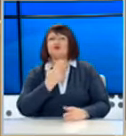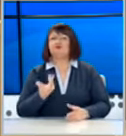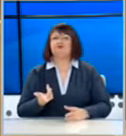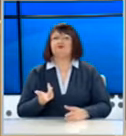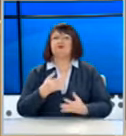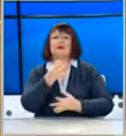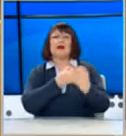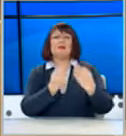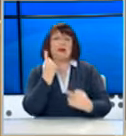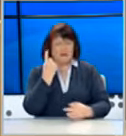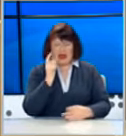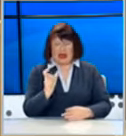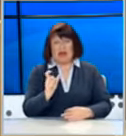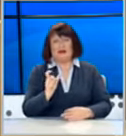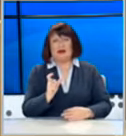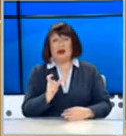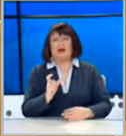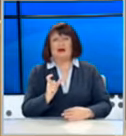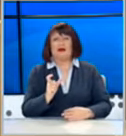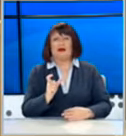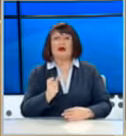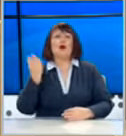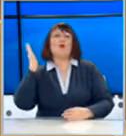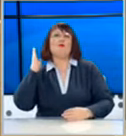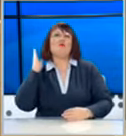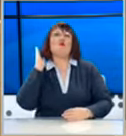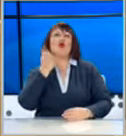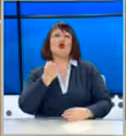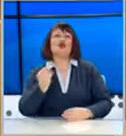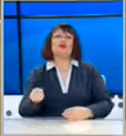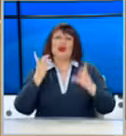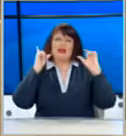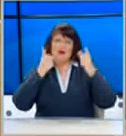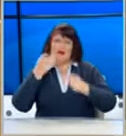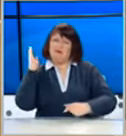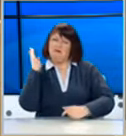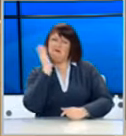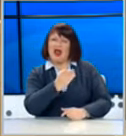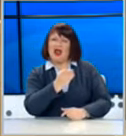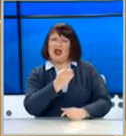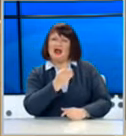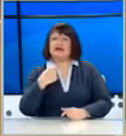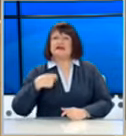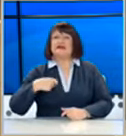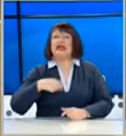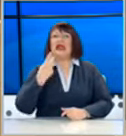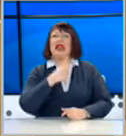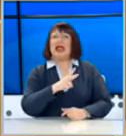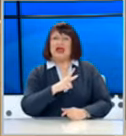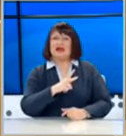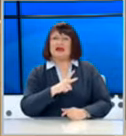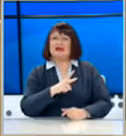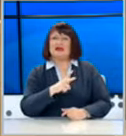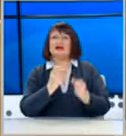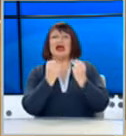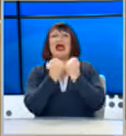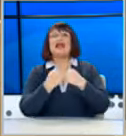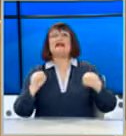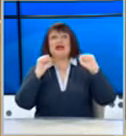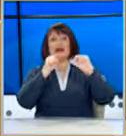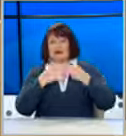μας πούνε μια κουβέντα για το πρόστιμο που έφαγε η Νέα Δημοκρατία και τα στελέχη της από τις ανεξάρτητες